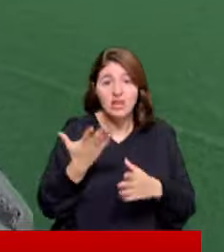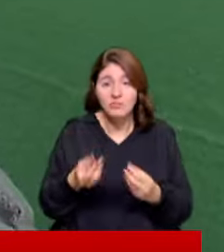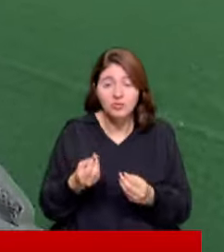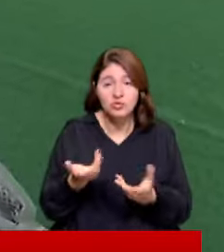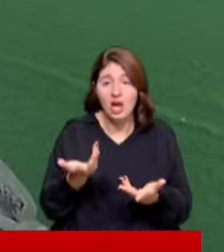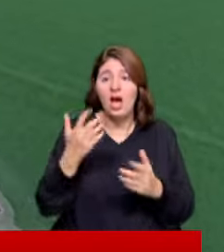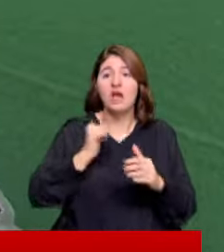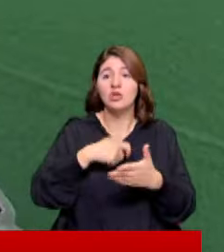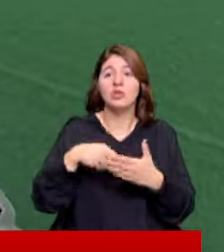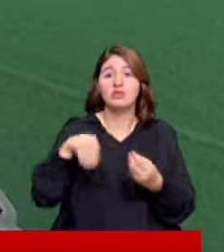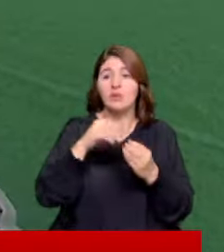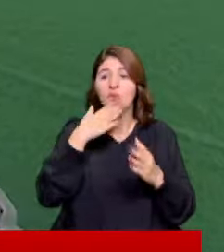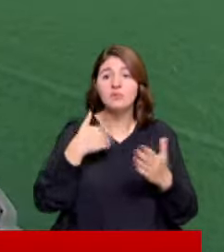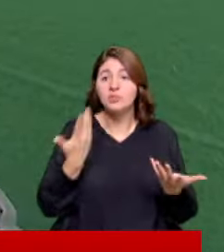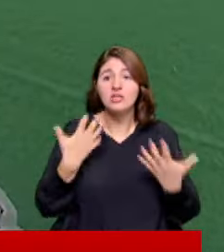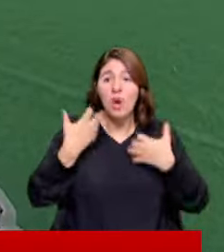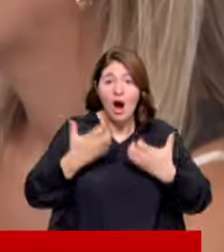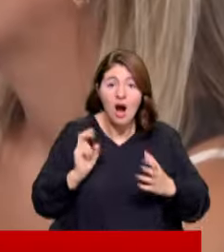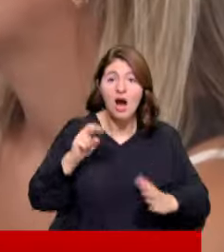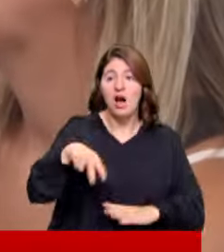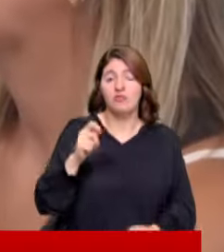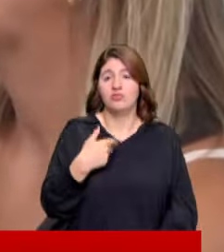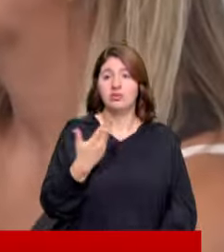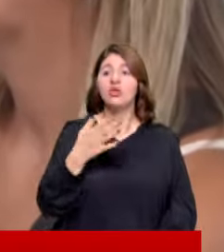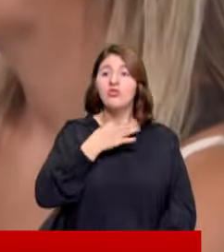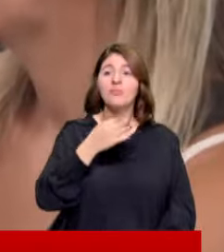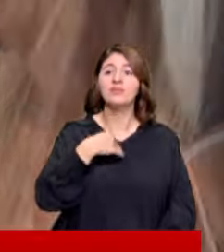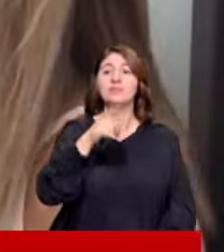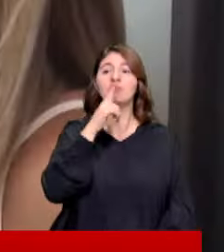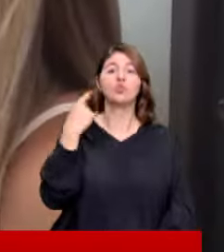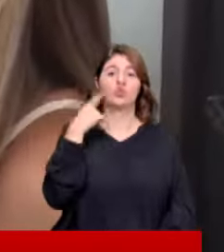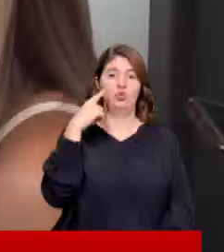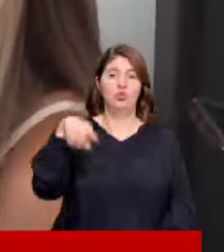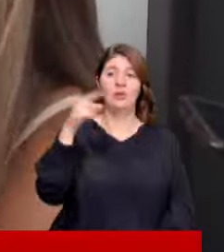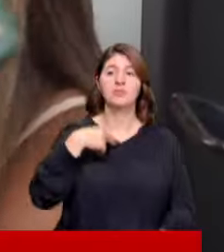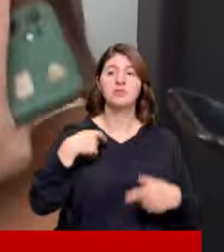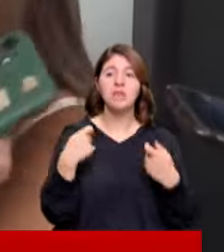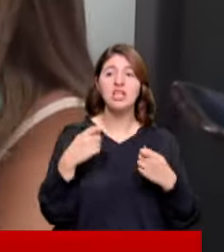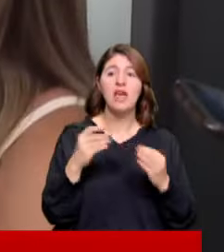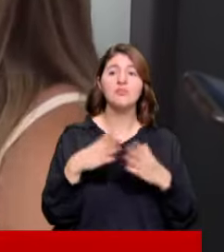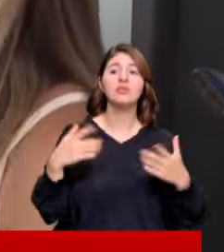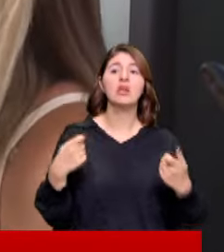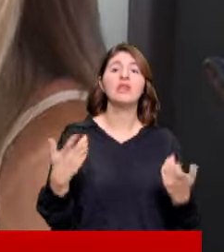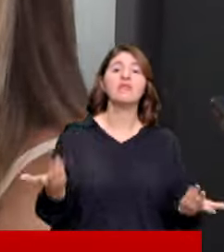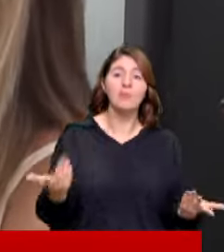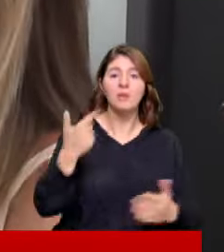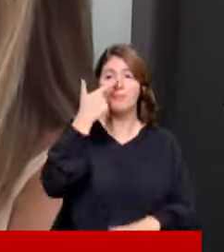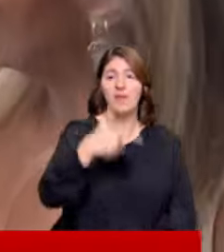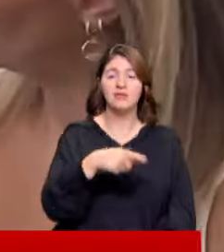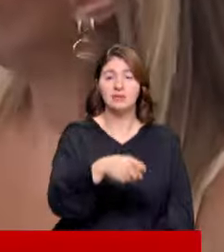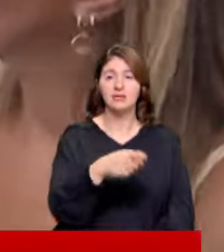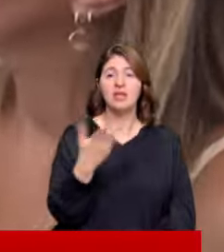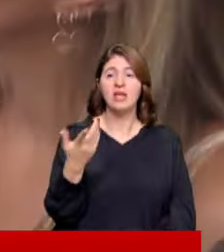Asgari ücrete de zam yok. Nasıl kalkacağız bu yükün altından? Lütfen sesimizi duyunuz. Bizim giderlerimizin en büyük masrafı tabii ki mazot.